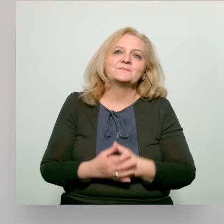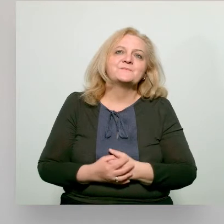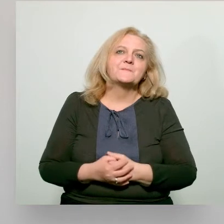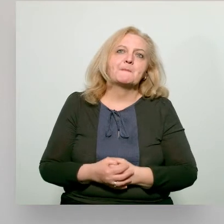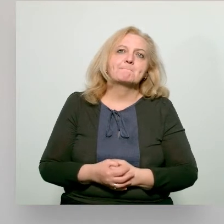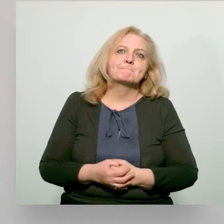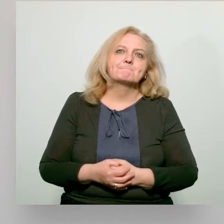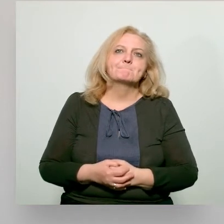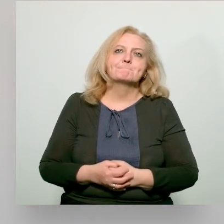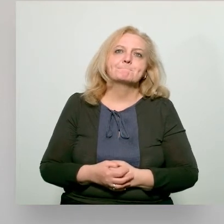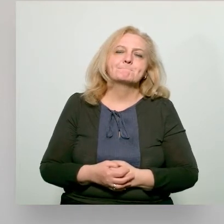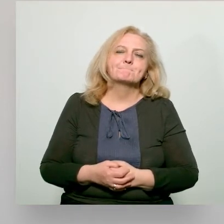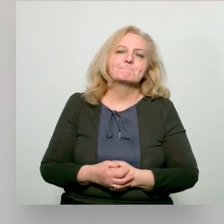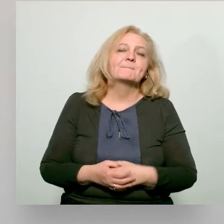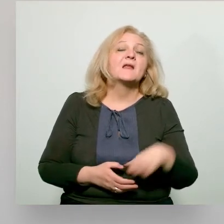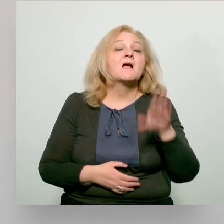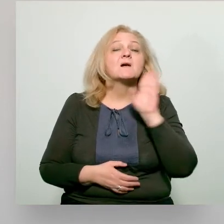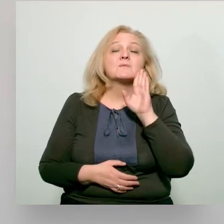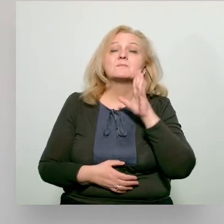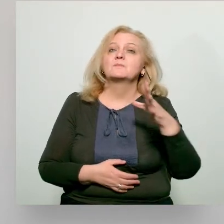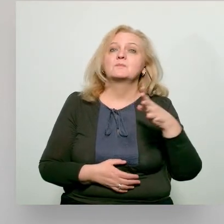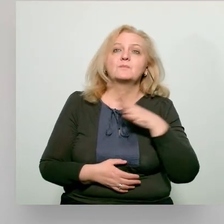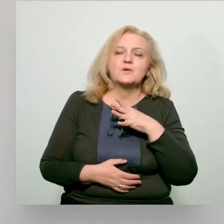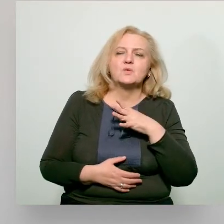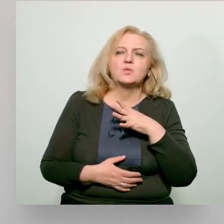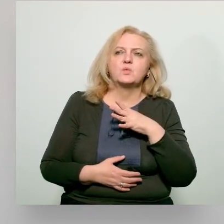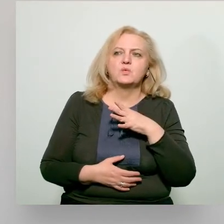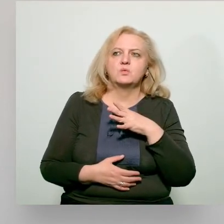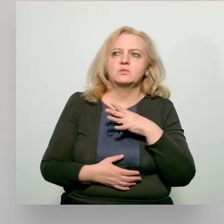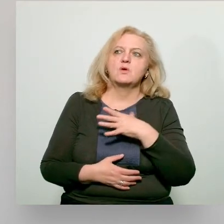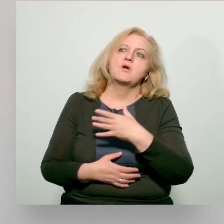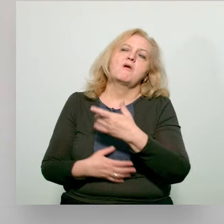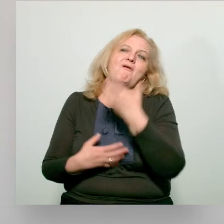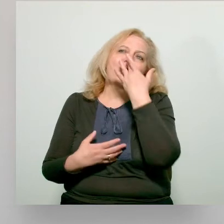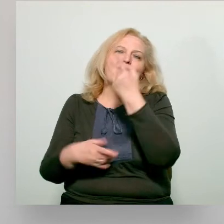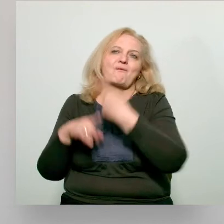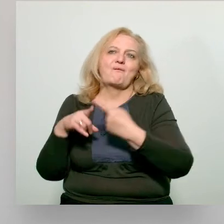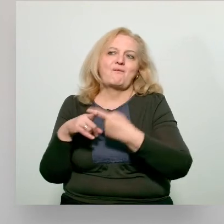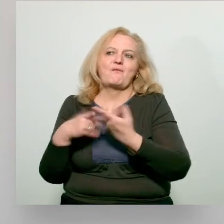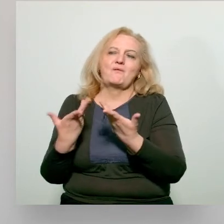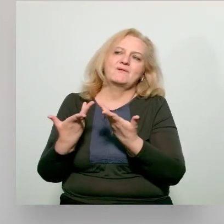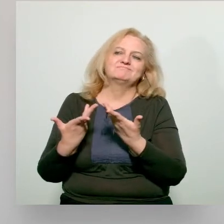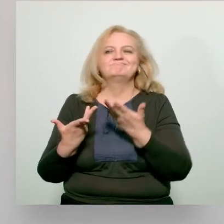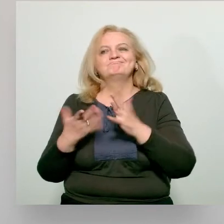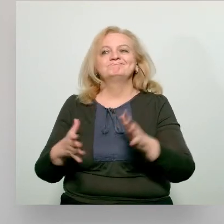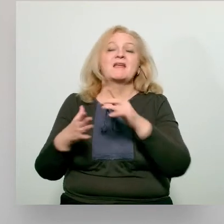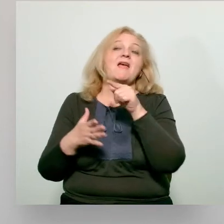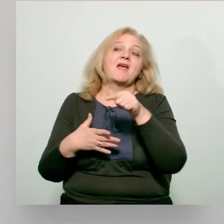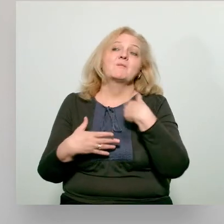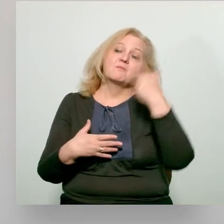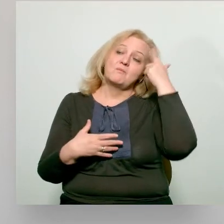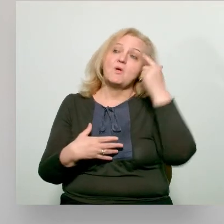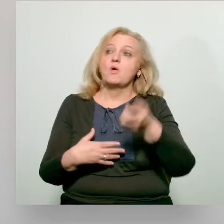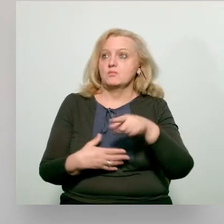z ignorancji, narzuconej nam przez ignorancję rosyjską, że Kijów był kiedykolwiek jakimś